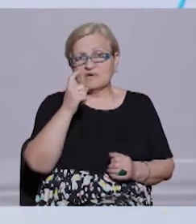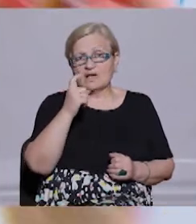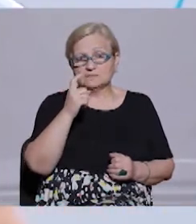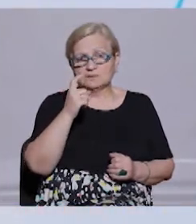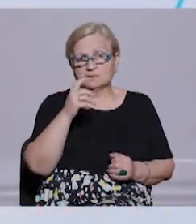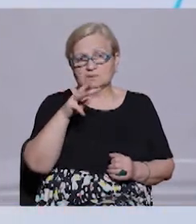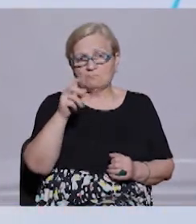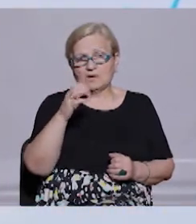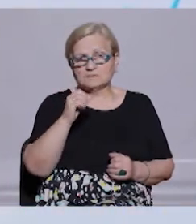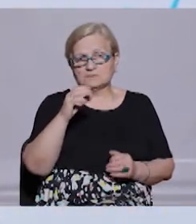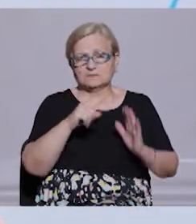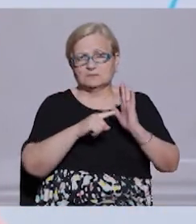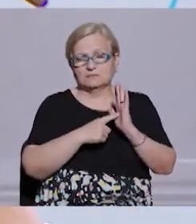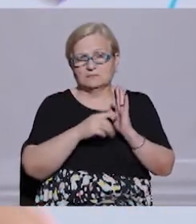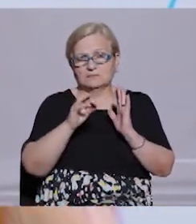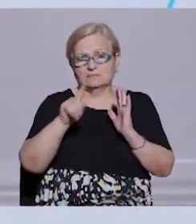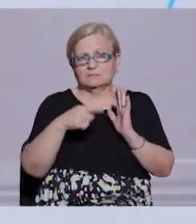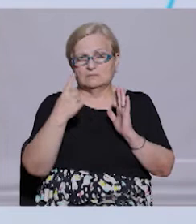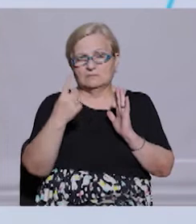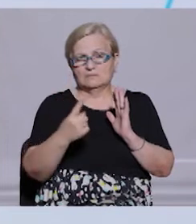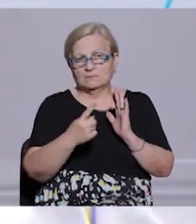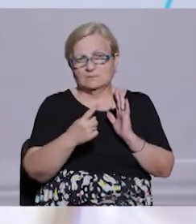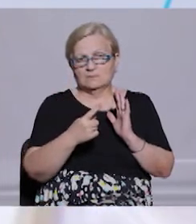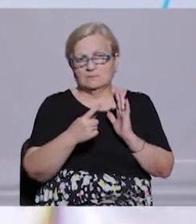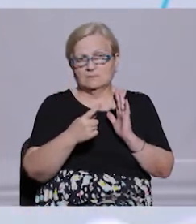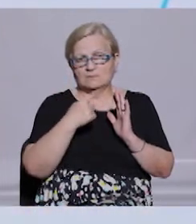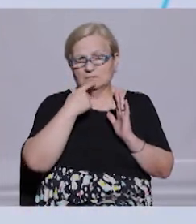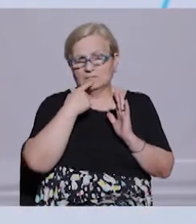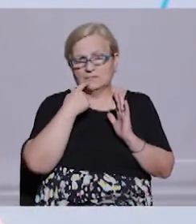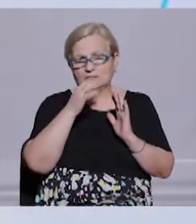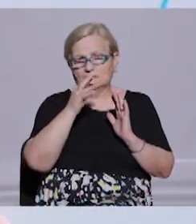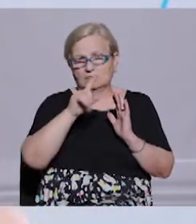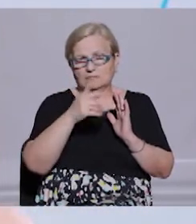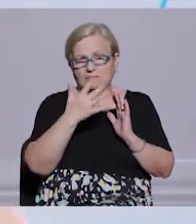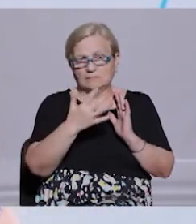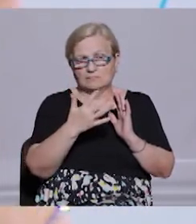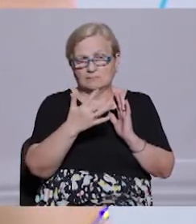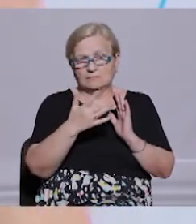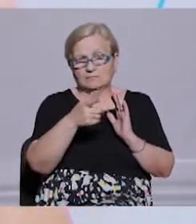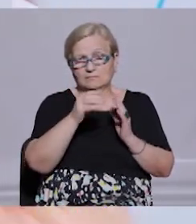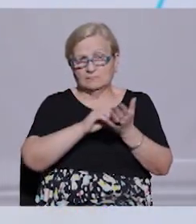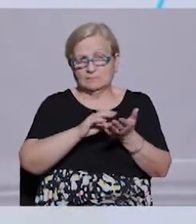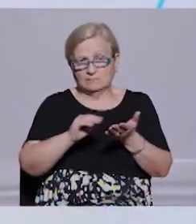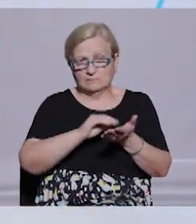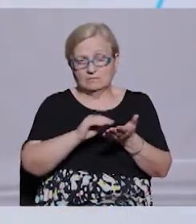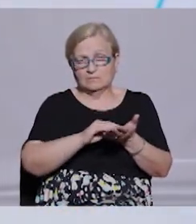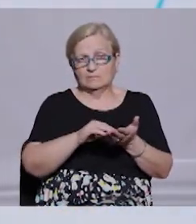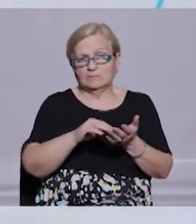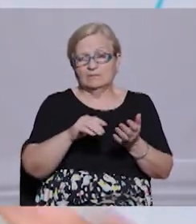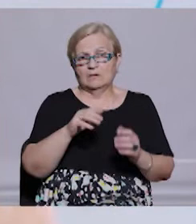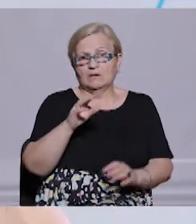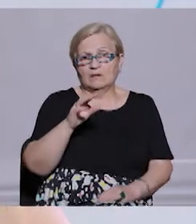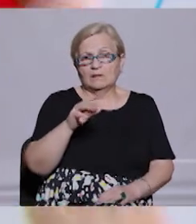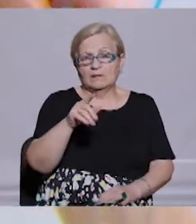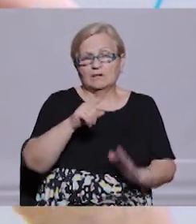0.05-ზე გავამრავლოთ 0.1-ზე. ანუ 5%-ია 0.05, ჩანაწერით გამოთქვით